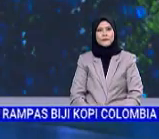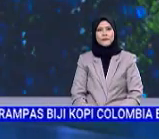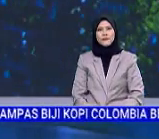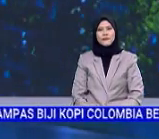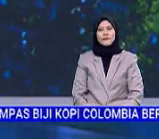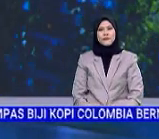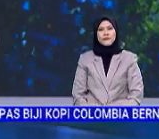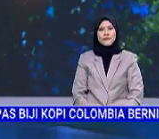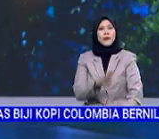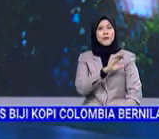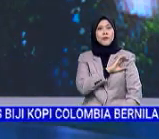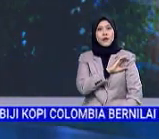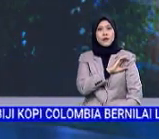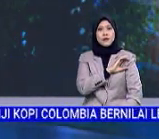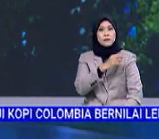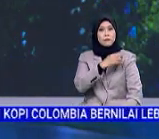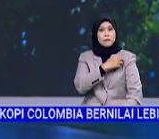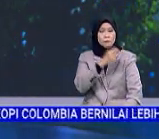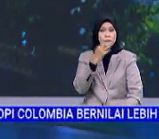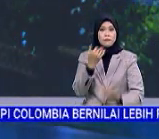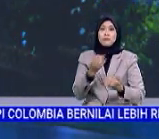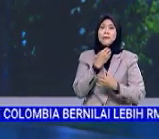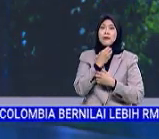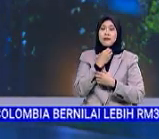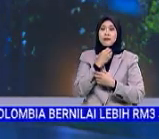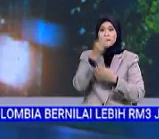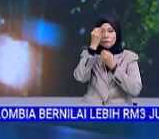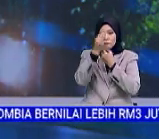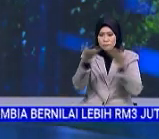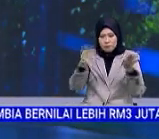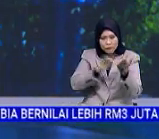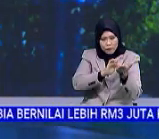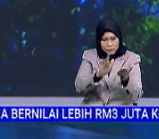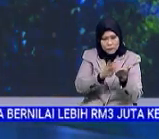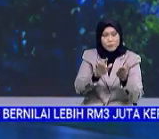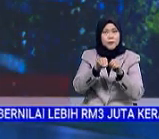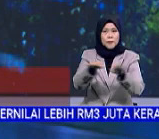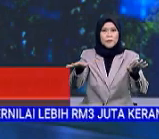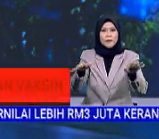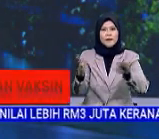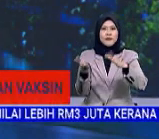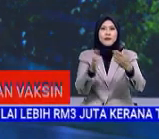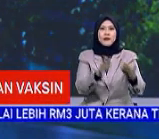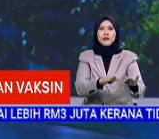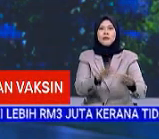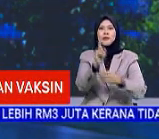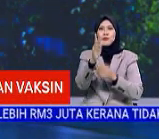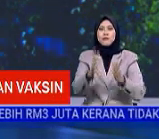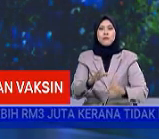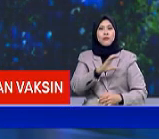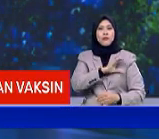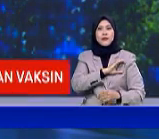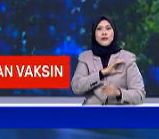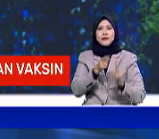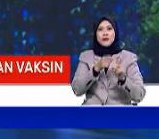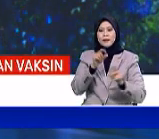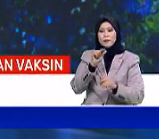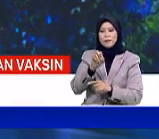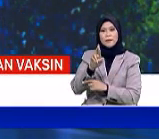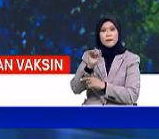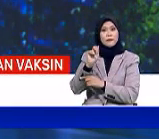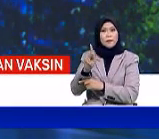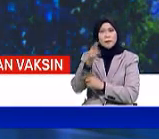Hai police perak menafikan berita yang tuloor di media sosial berkaitan kematian Seorang anggota polis daerah great